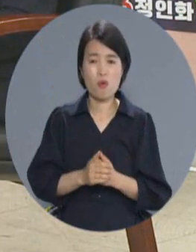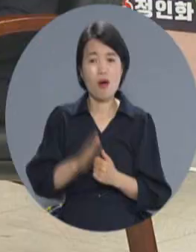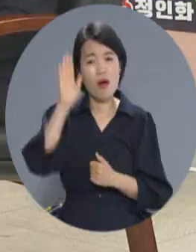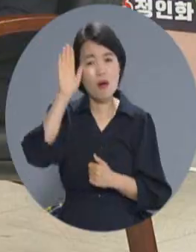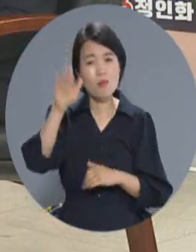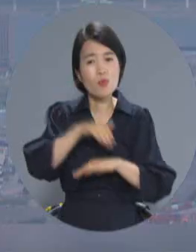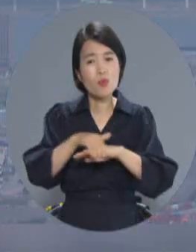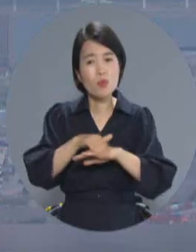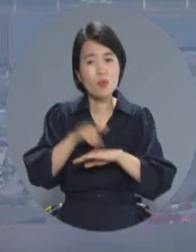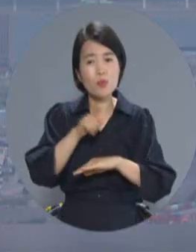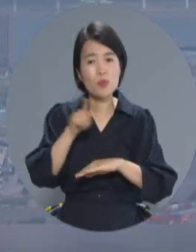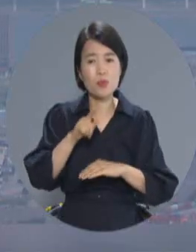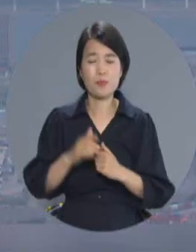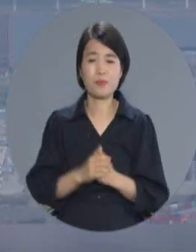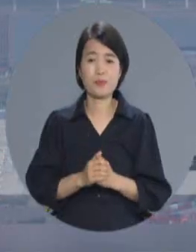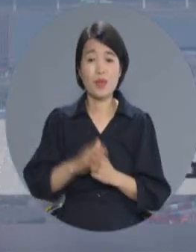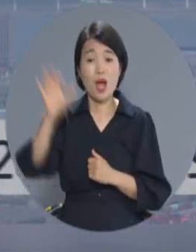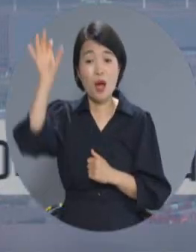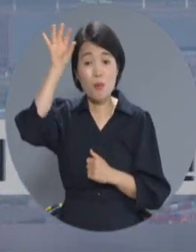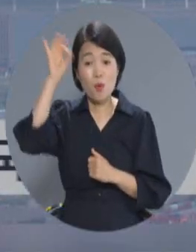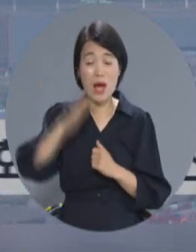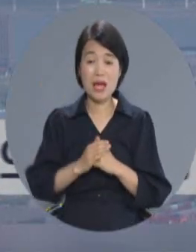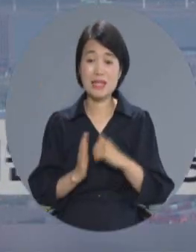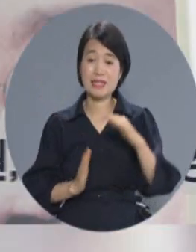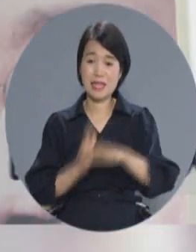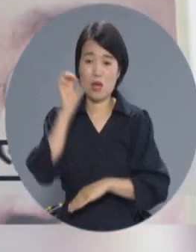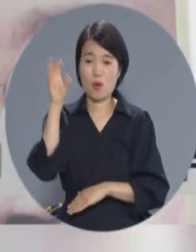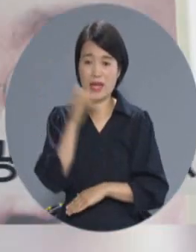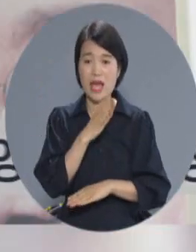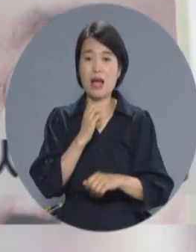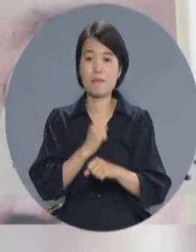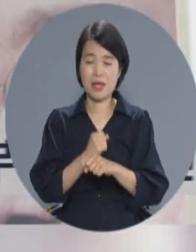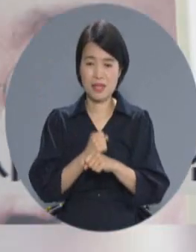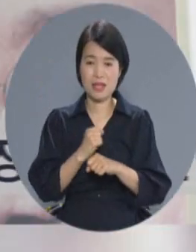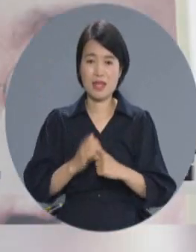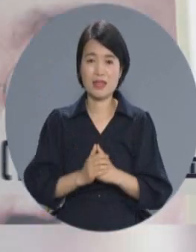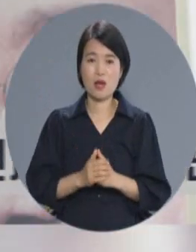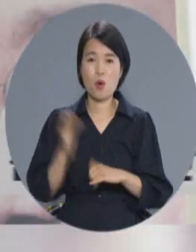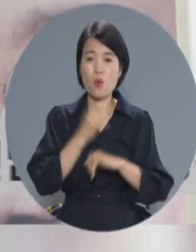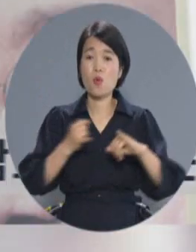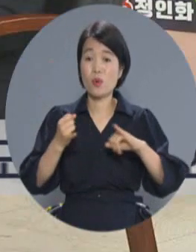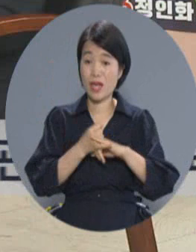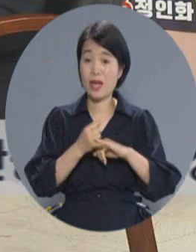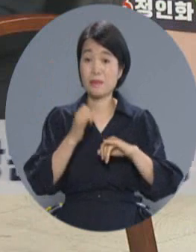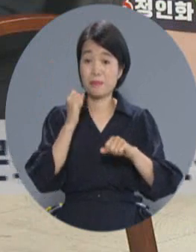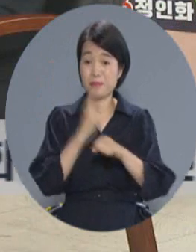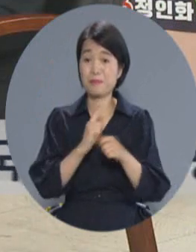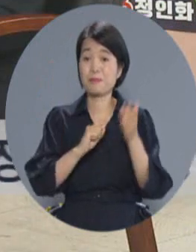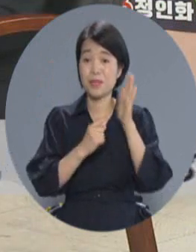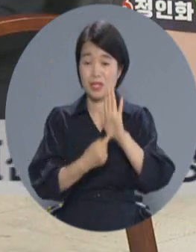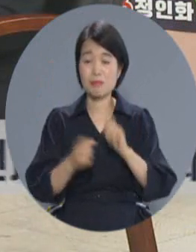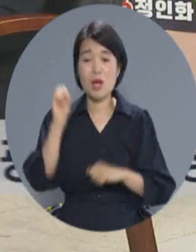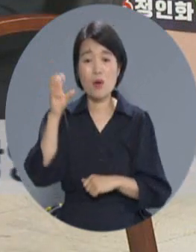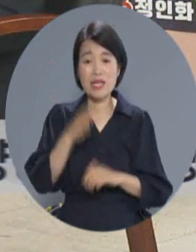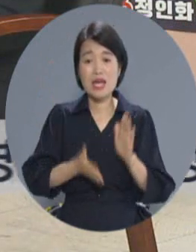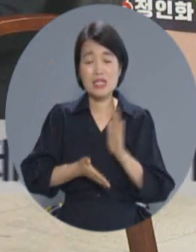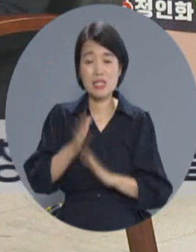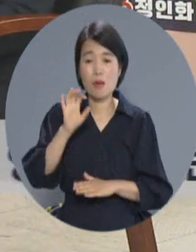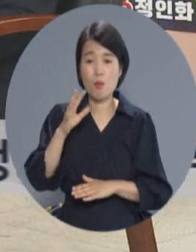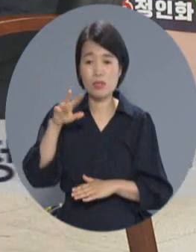가지고 계십니까? 포항 그 이상의 광양을 만들겠다고 공약을 했습니다. 광양시 포스코